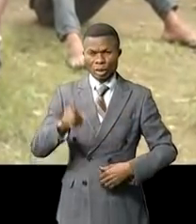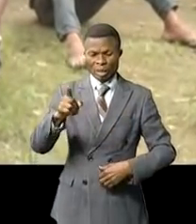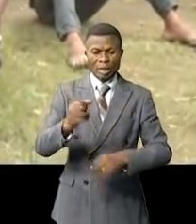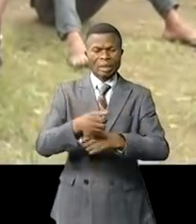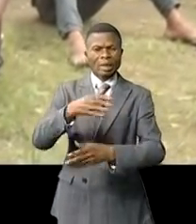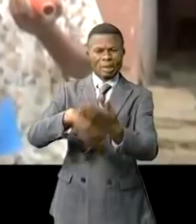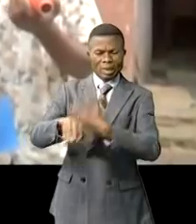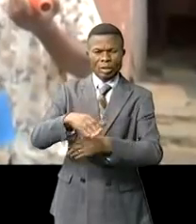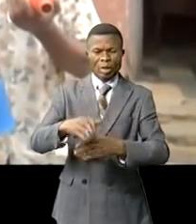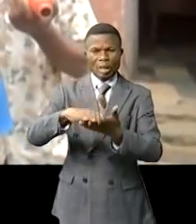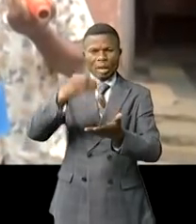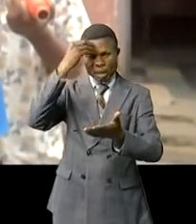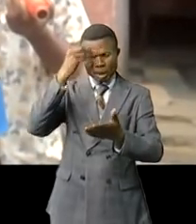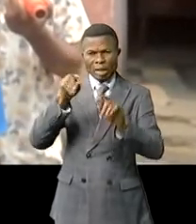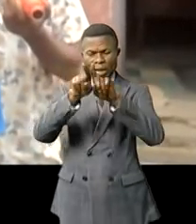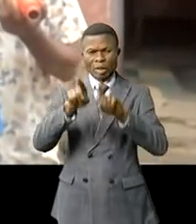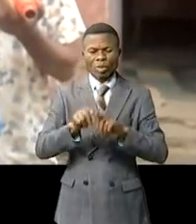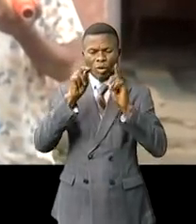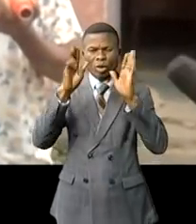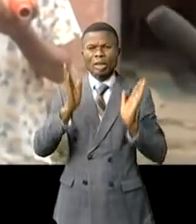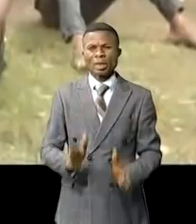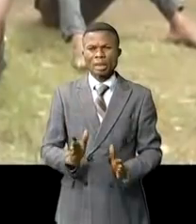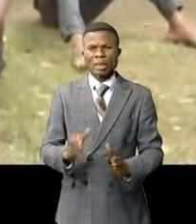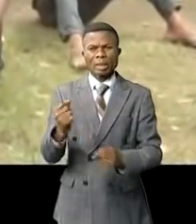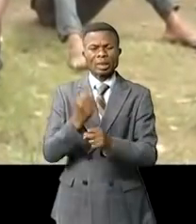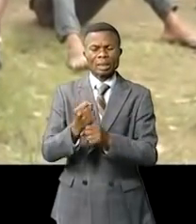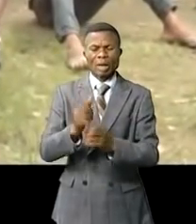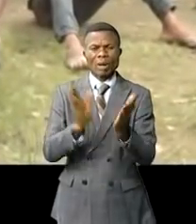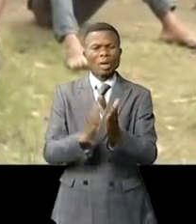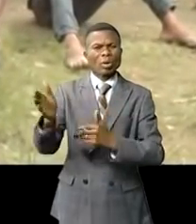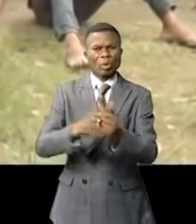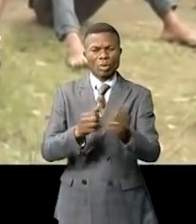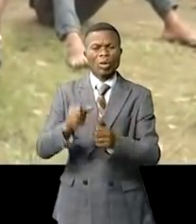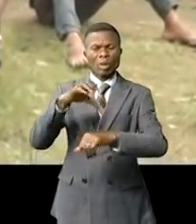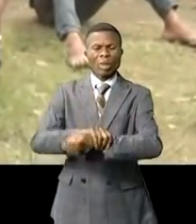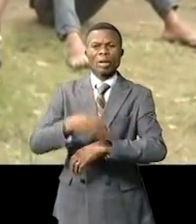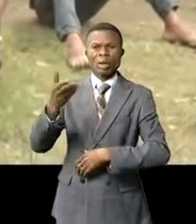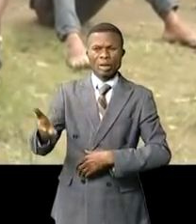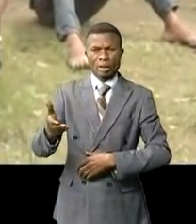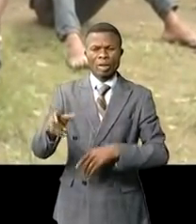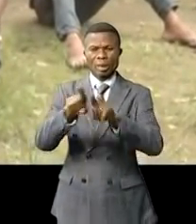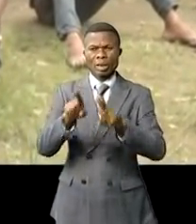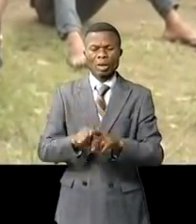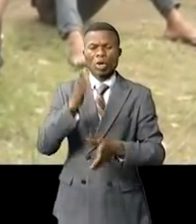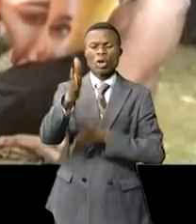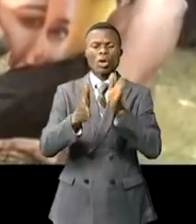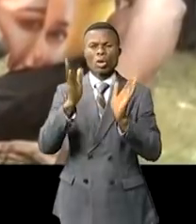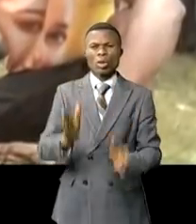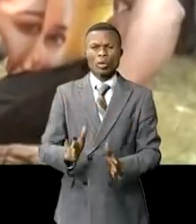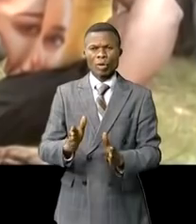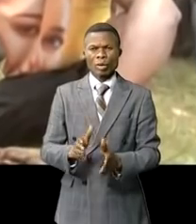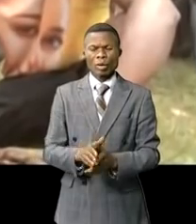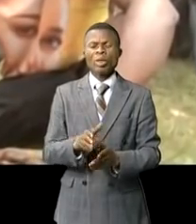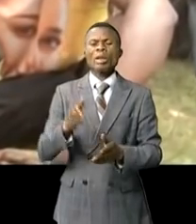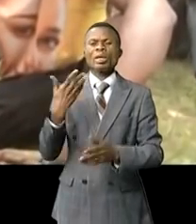la quiétude des élèves et enseignants et le bon fonctionnement des écoles sont aussi arrêtés, y compris les voleurs qui ravissent les biens de